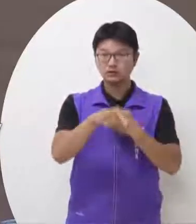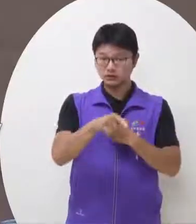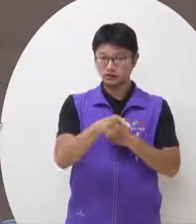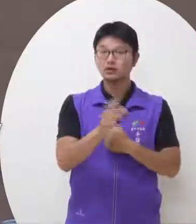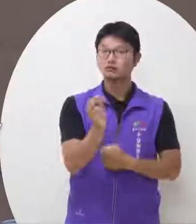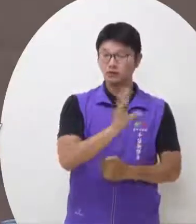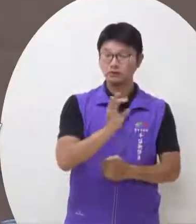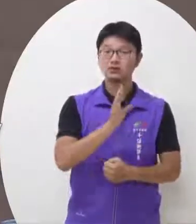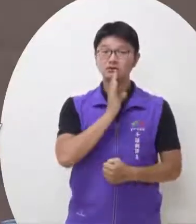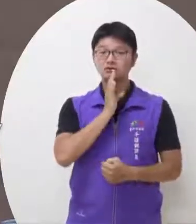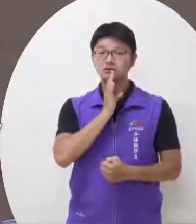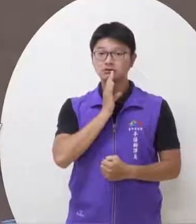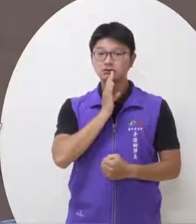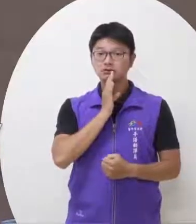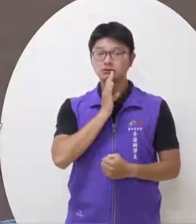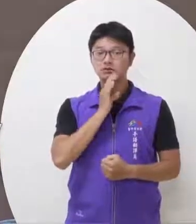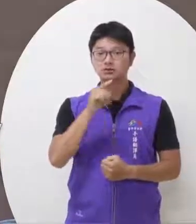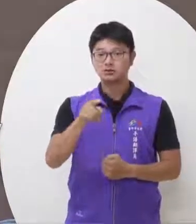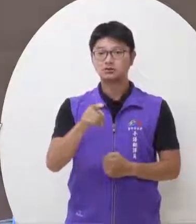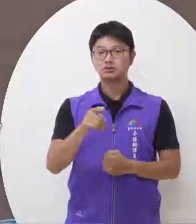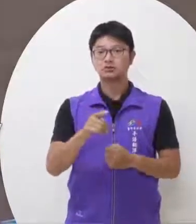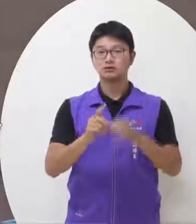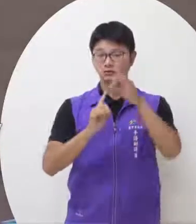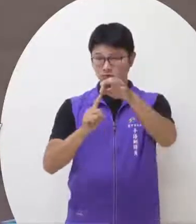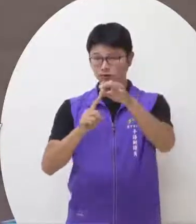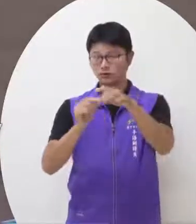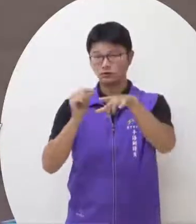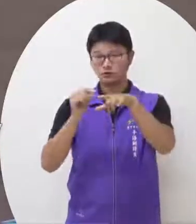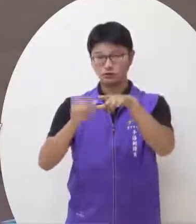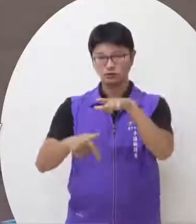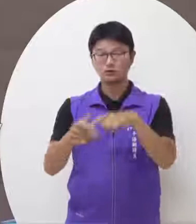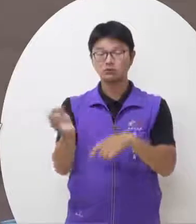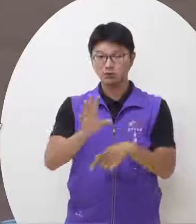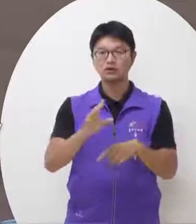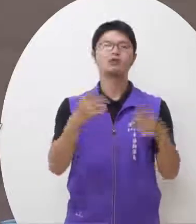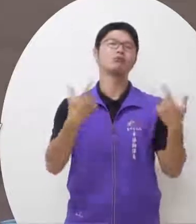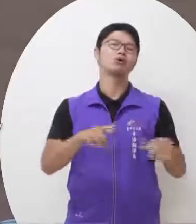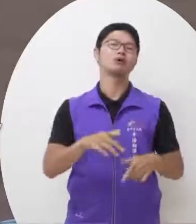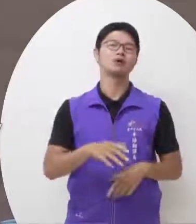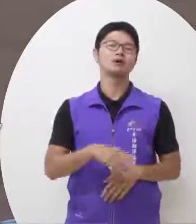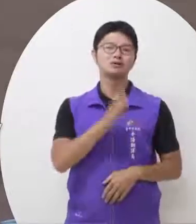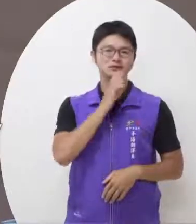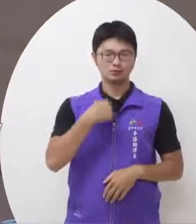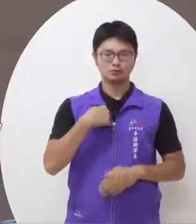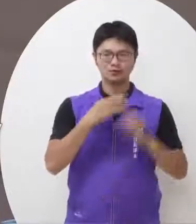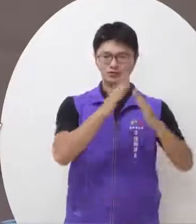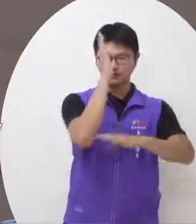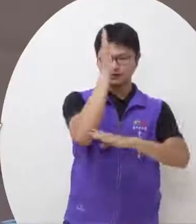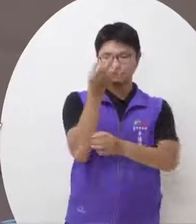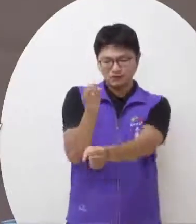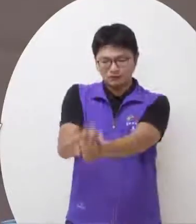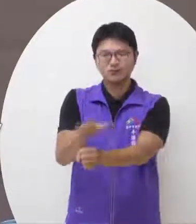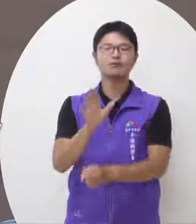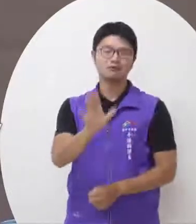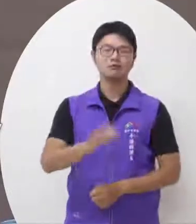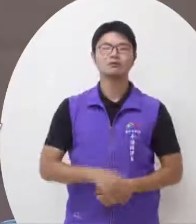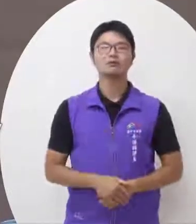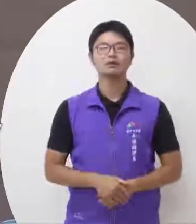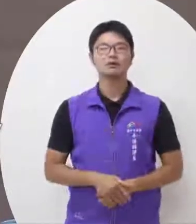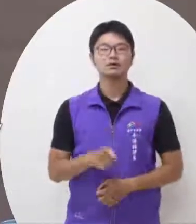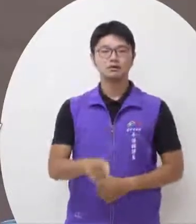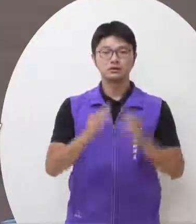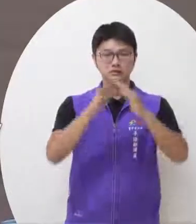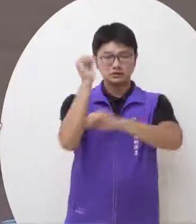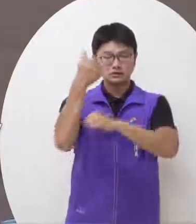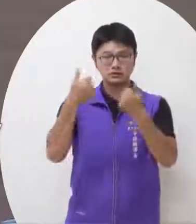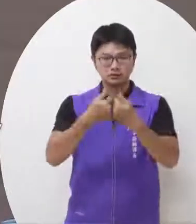者，因为不是业者免钱，是咱市政府爱补贴这个业者。也因此呢，市议会一直